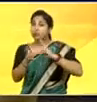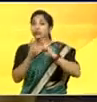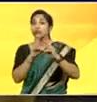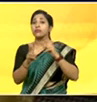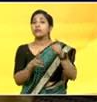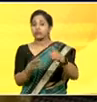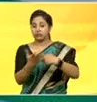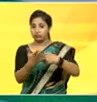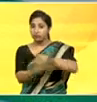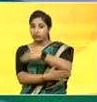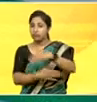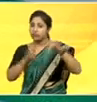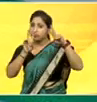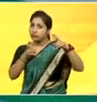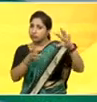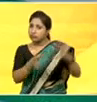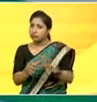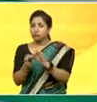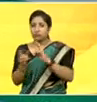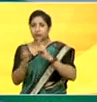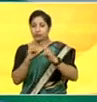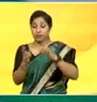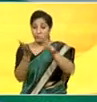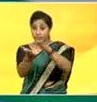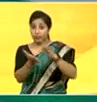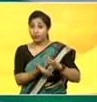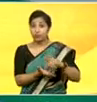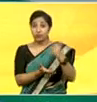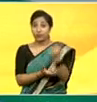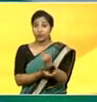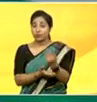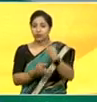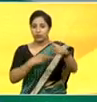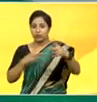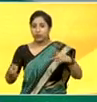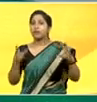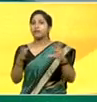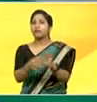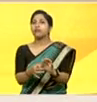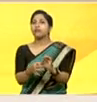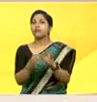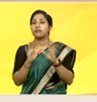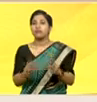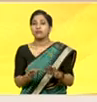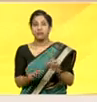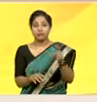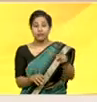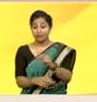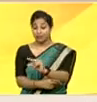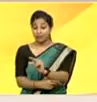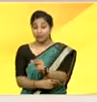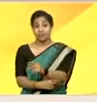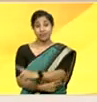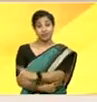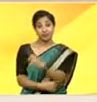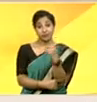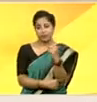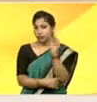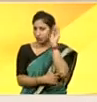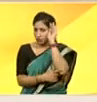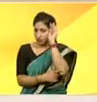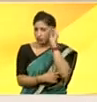उस रिश्ते के बारे में जो दोनों देशों को अलग-अलग क्षेत्रों में जोड़ता है। इस रेडियो कार्यक्रम को